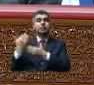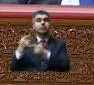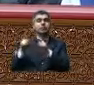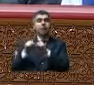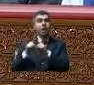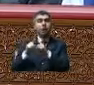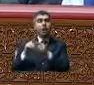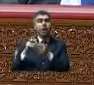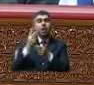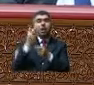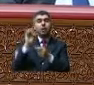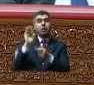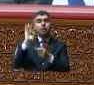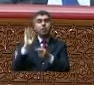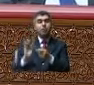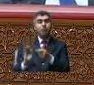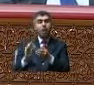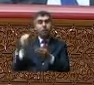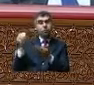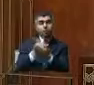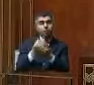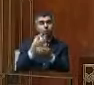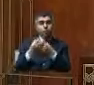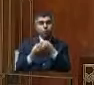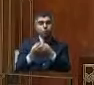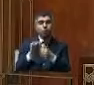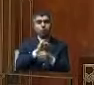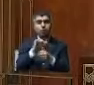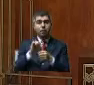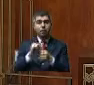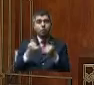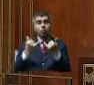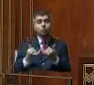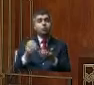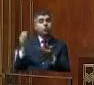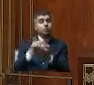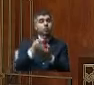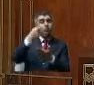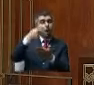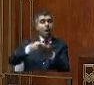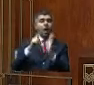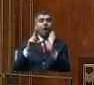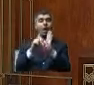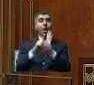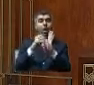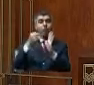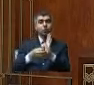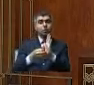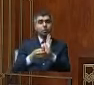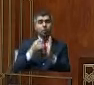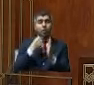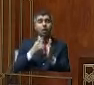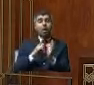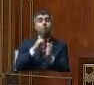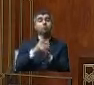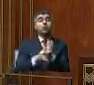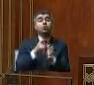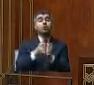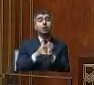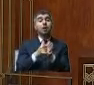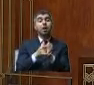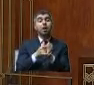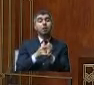كيتسالوا لا طبيعي وعمرهم ما يحلموا به. وهاد الايامات هذه راه حنا سهلنا اللوين صيف والسكك